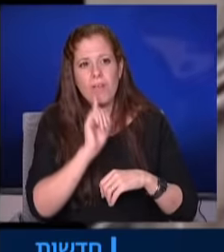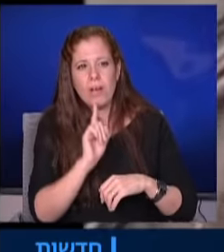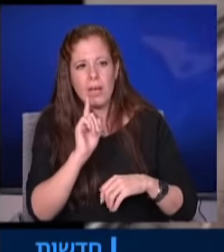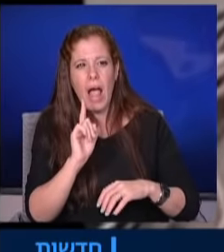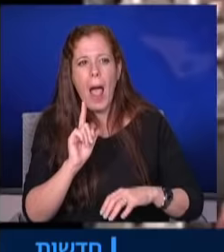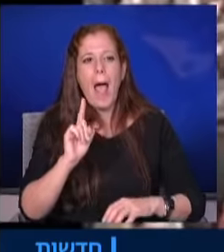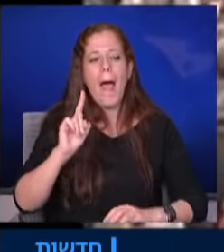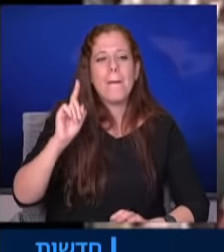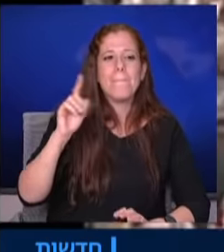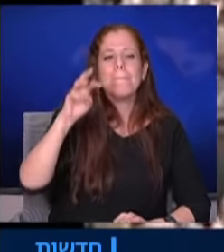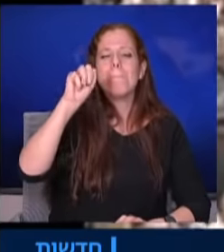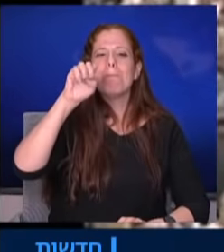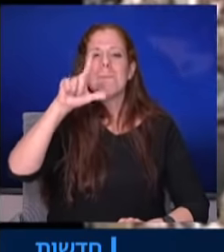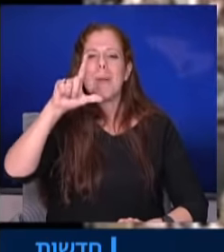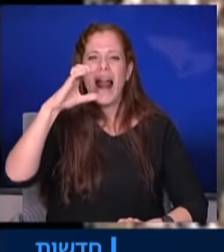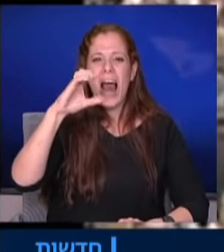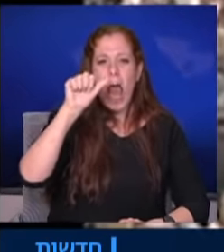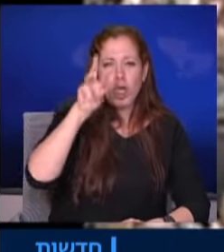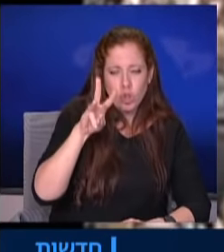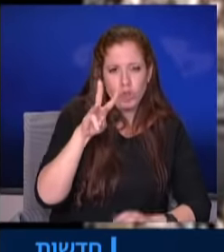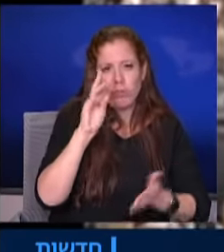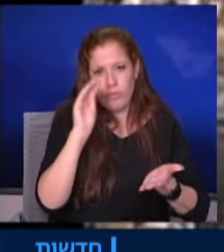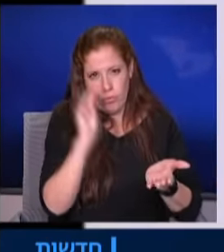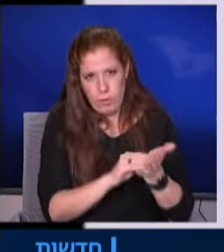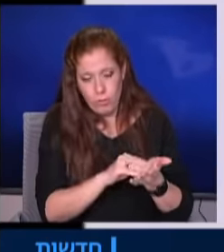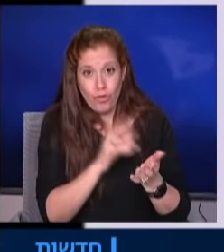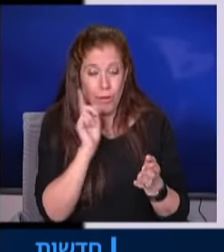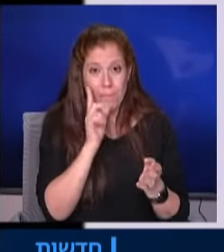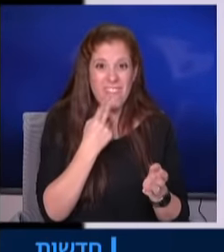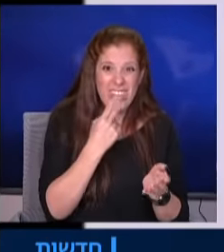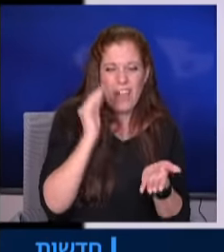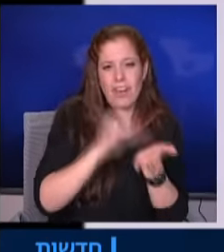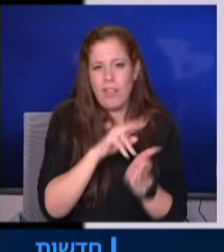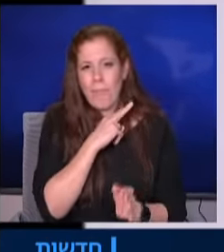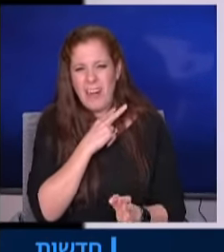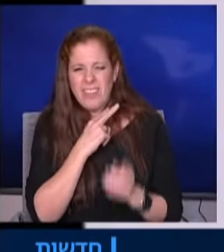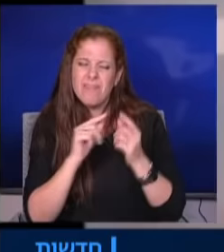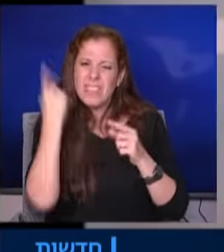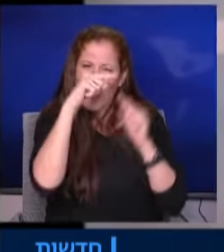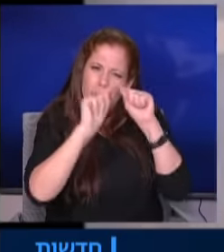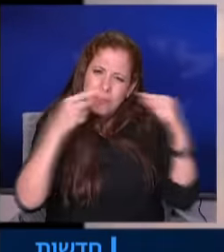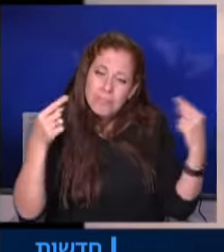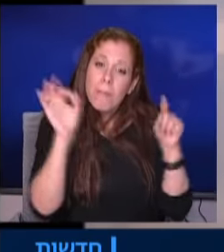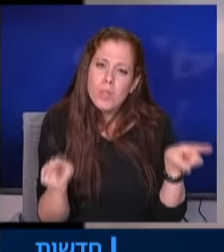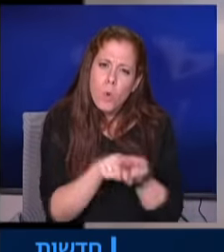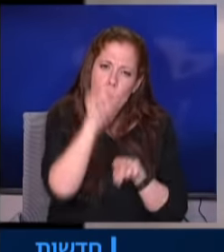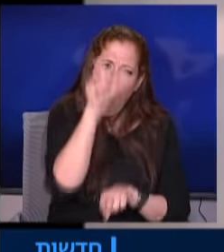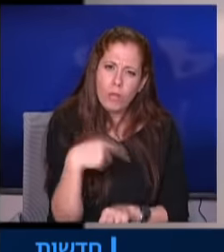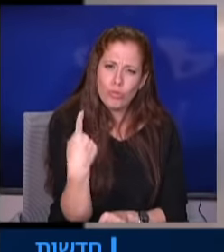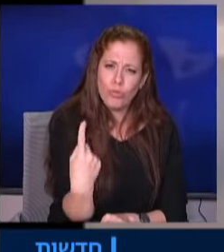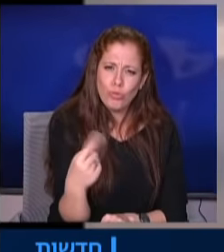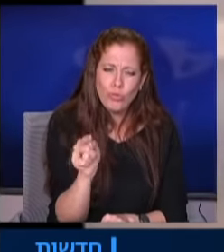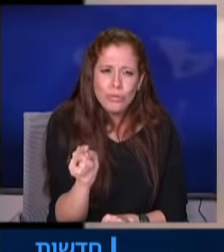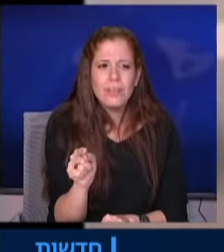עברי שנכתב באנגלית. מעורפל זהויות, בדיוק כמו האיש שעומד מאחוריו. גאון מוזיקלי